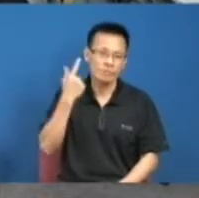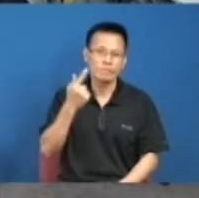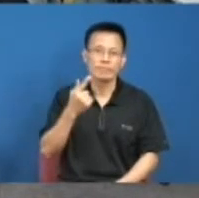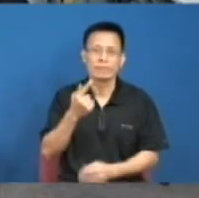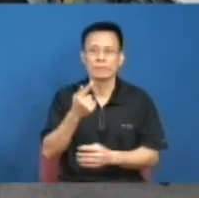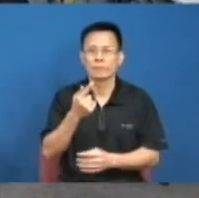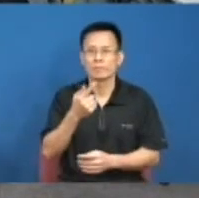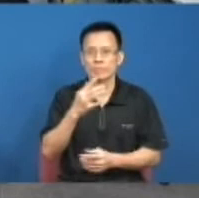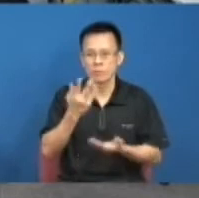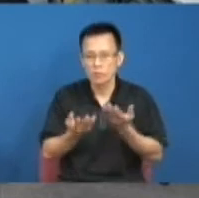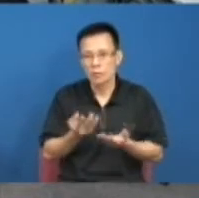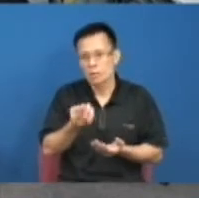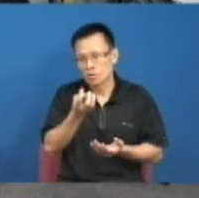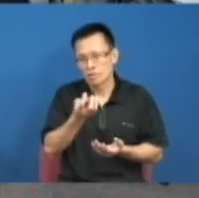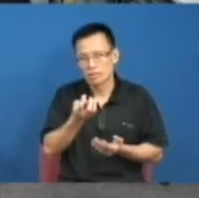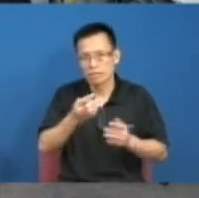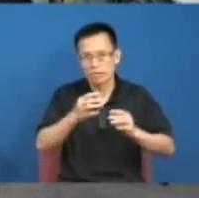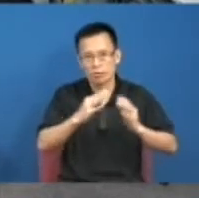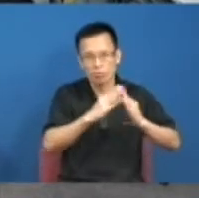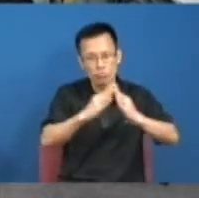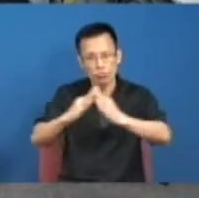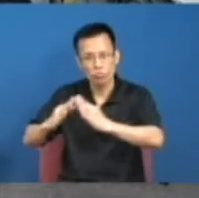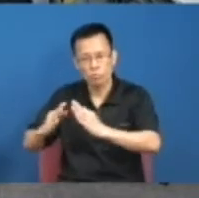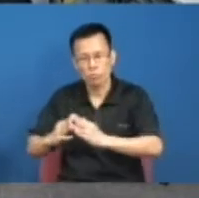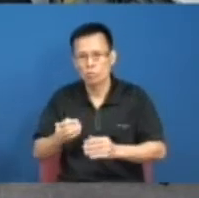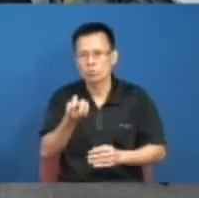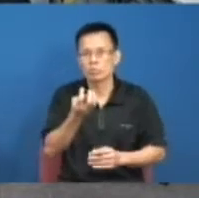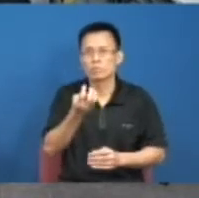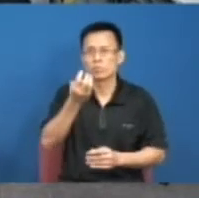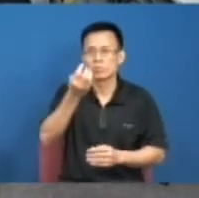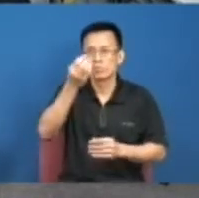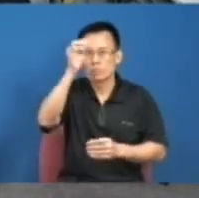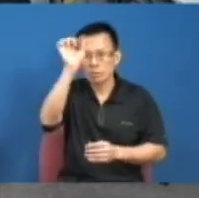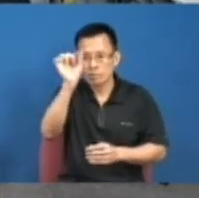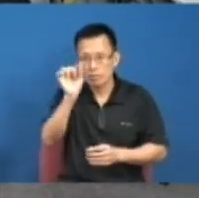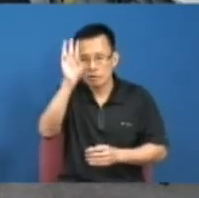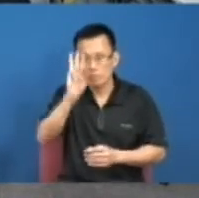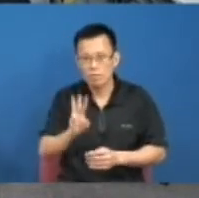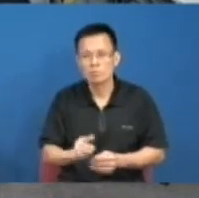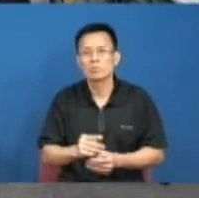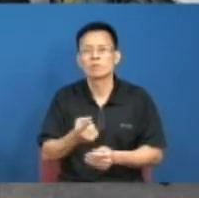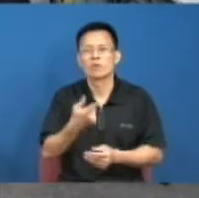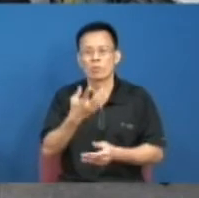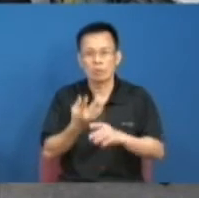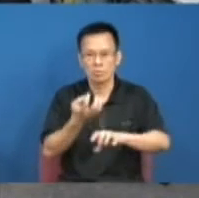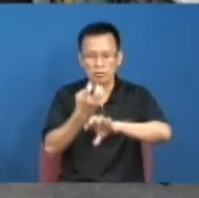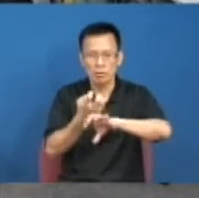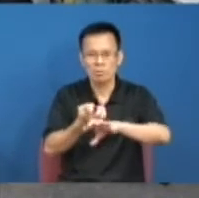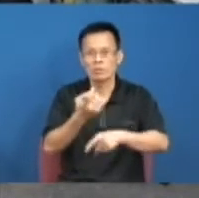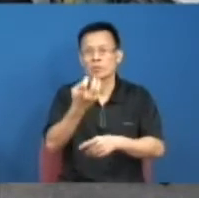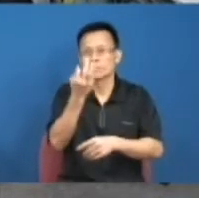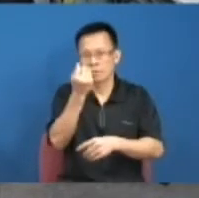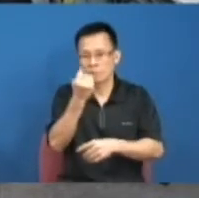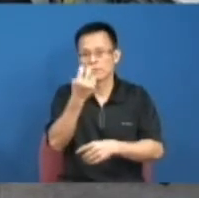起，譬如可能啲小型嘅村屋啊，其實都好少漏水嘅，即係你可能即係用足啦，譬如可能你石屎